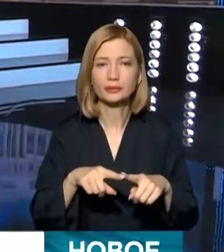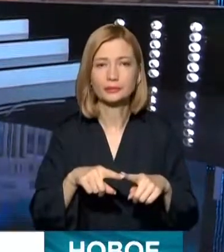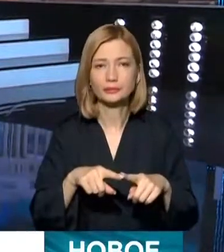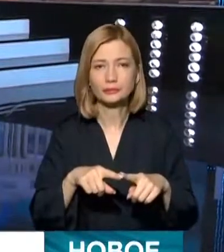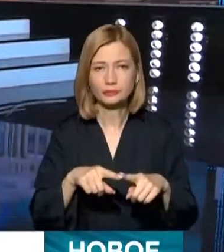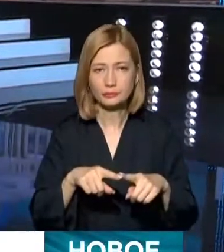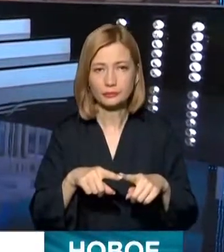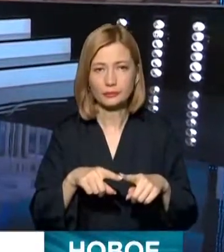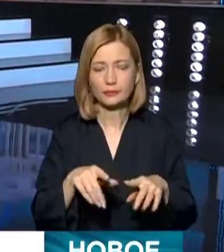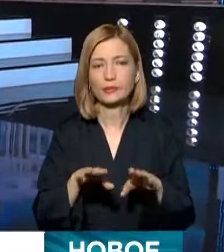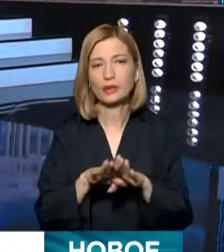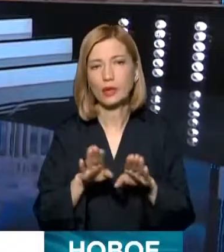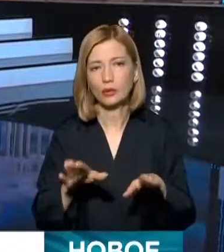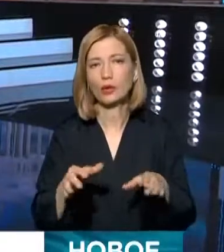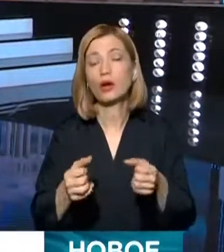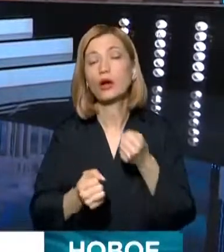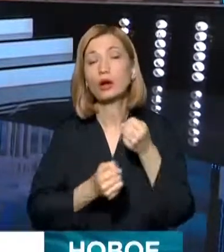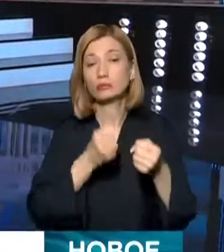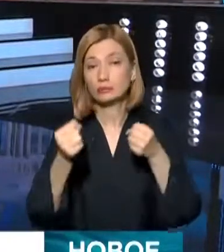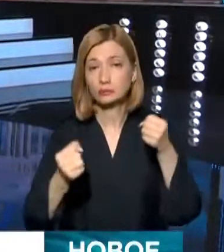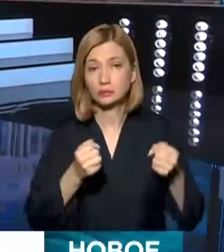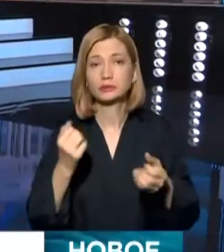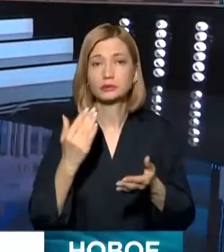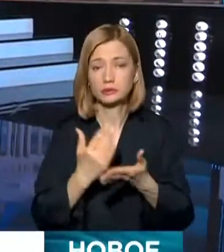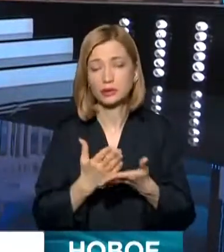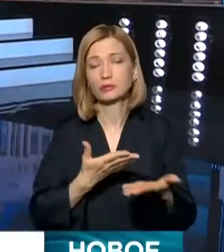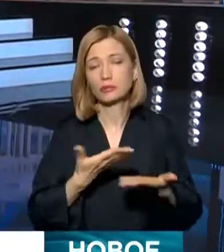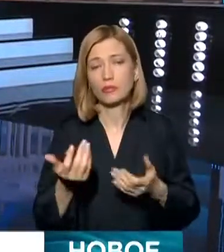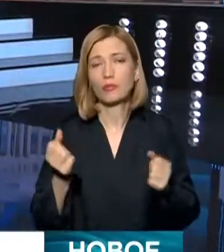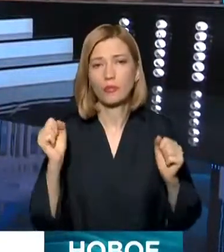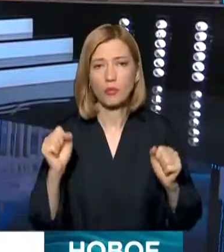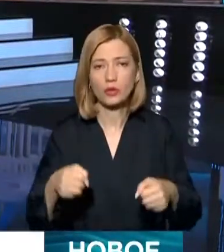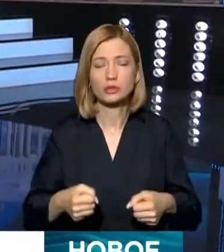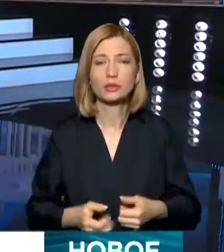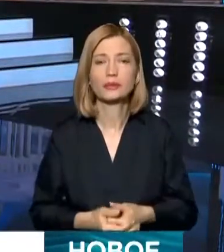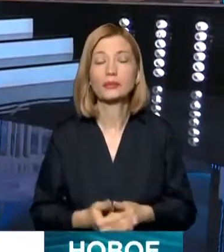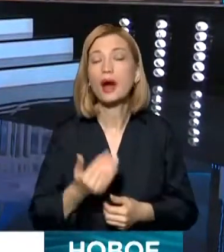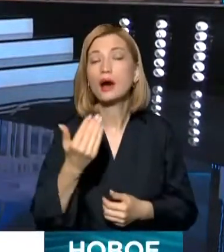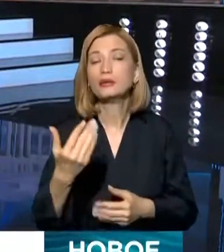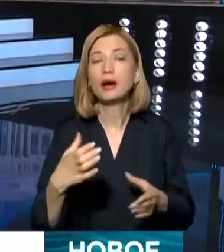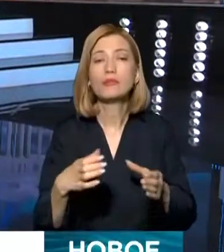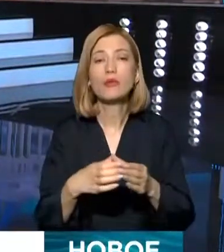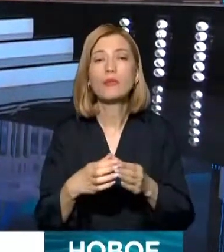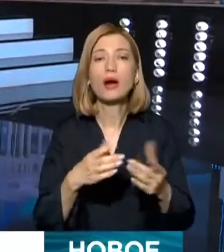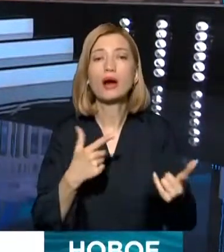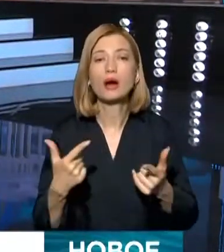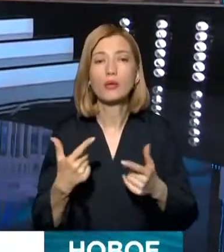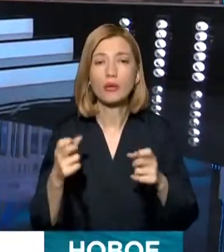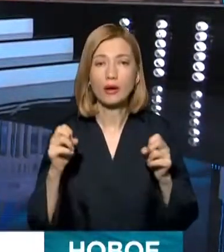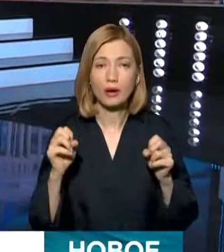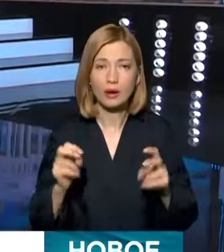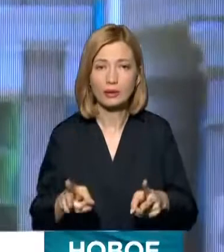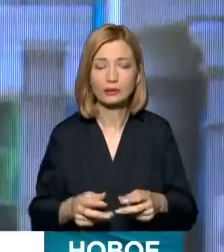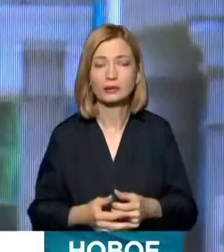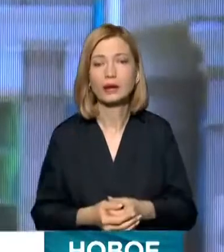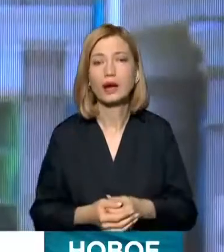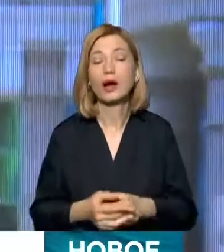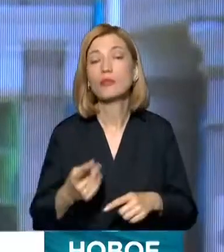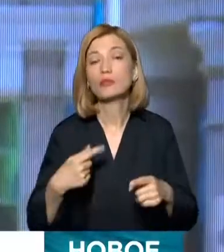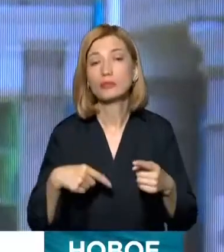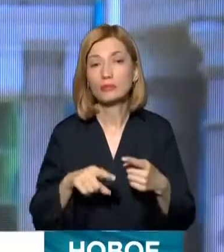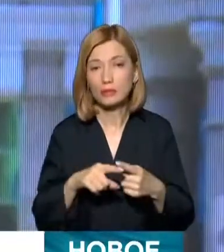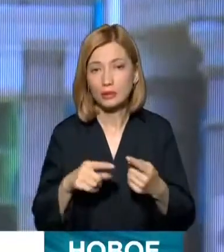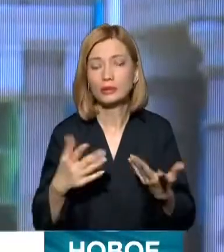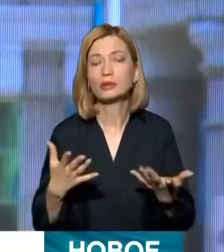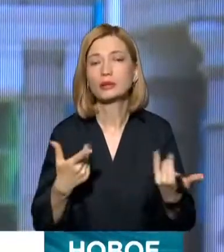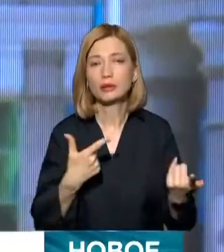таких кандидатов, могли их выдвинуть, во-первых, и подготовиться. А как подготовилась ваша партия? Ну, на самом деле, то есть мы готовимся, у нас